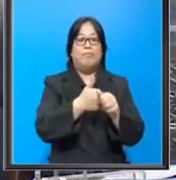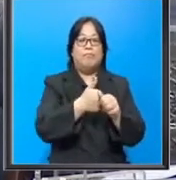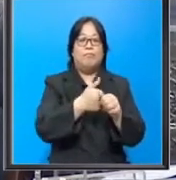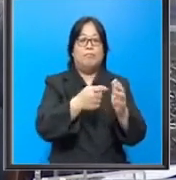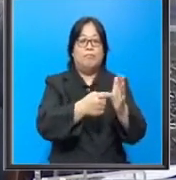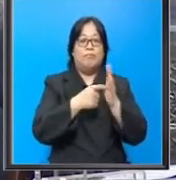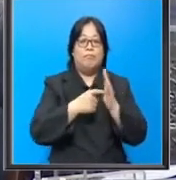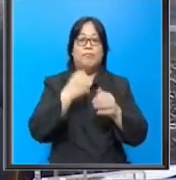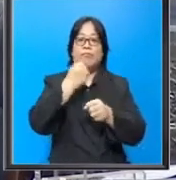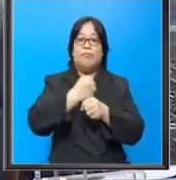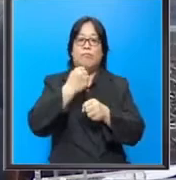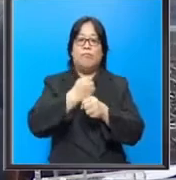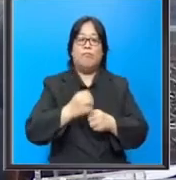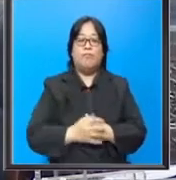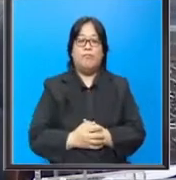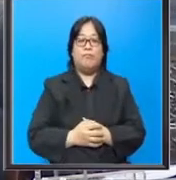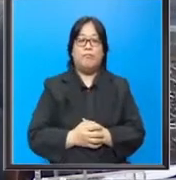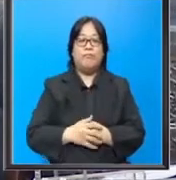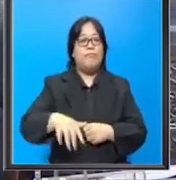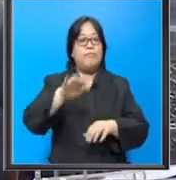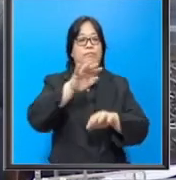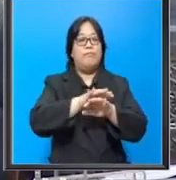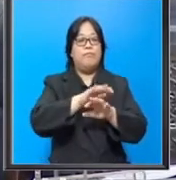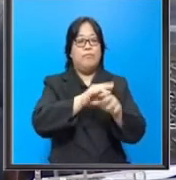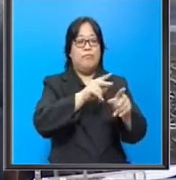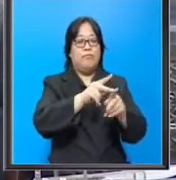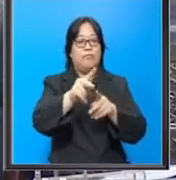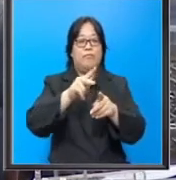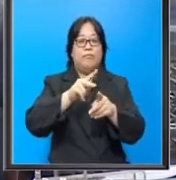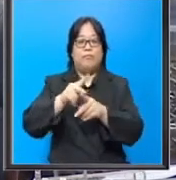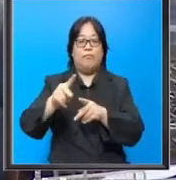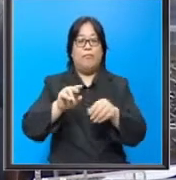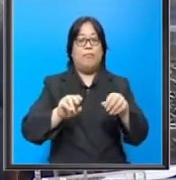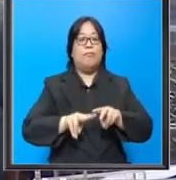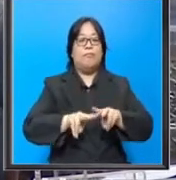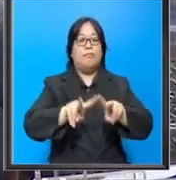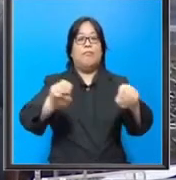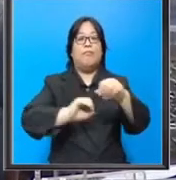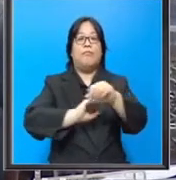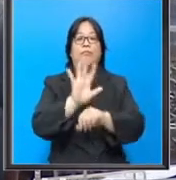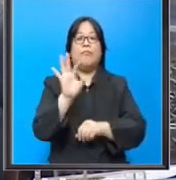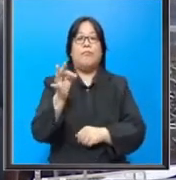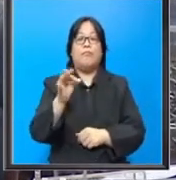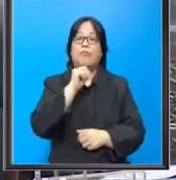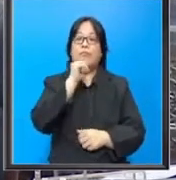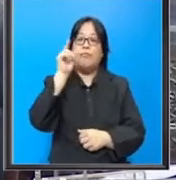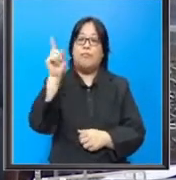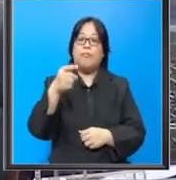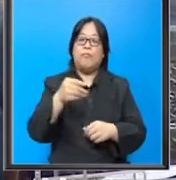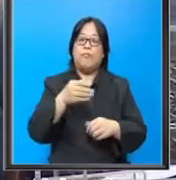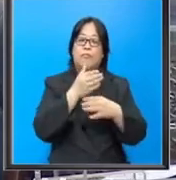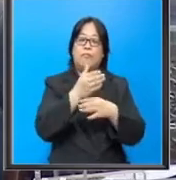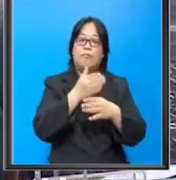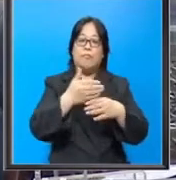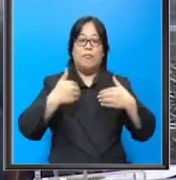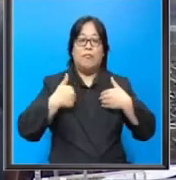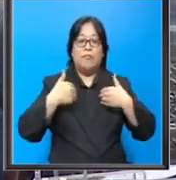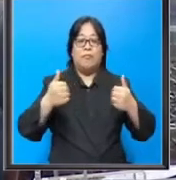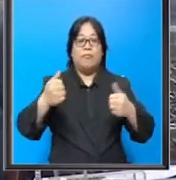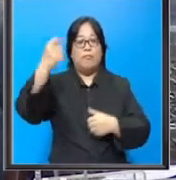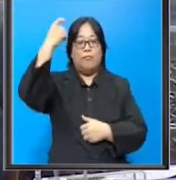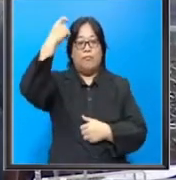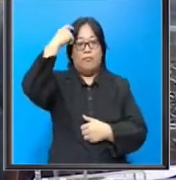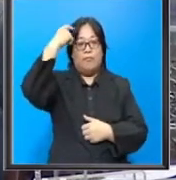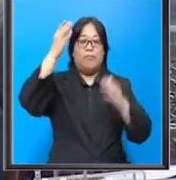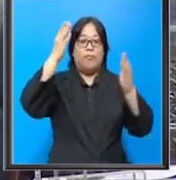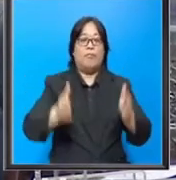Tuntutan kerja ramai pakar yang menyakitkan bau pandemic Obiet 19 Ini bukan saja menjejaskan kesehatan